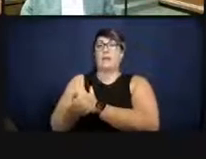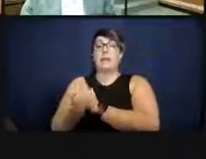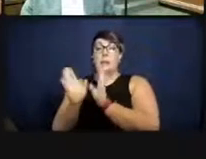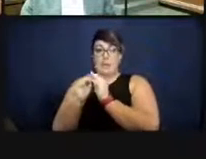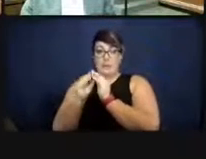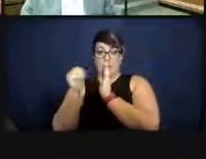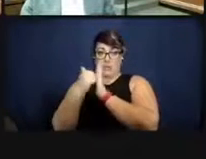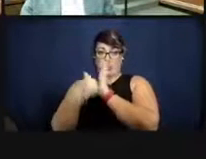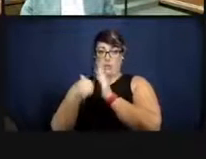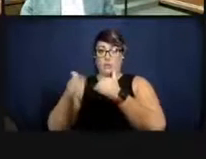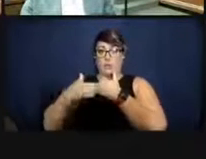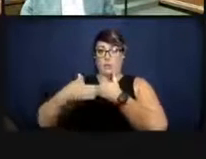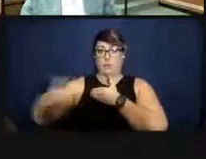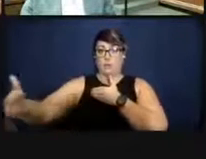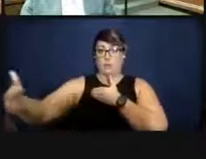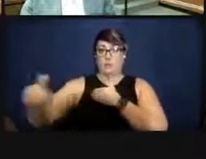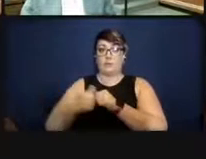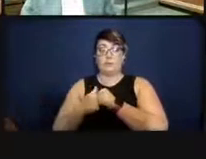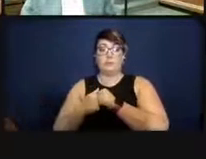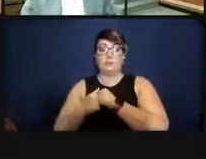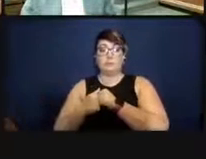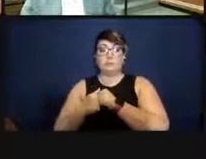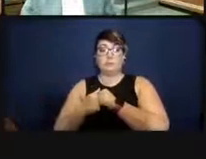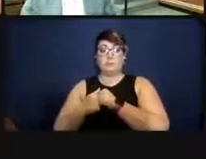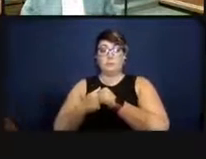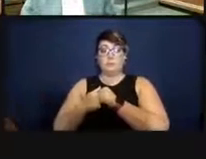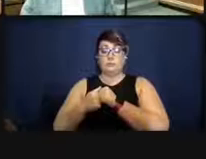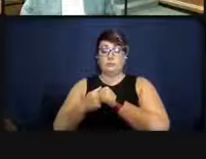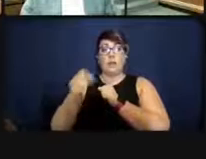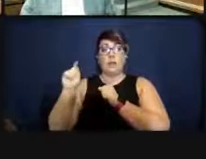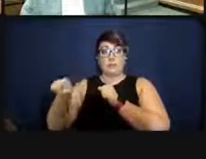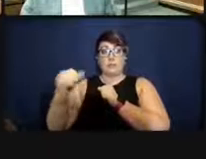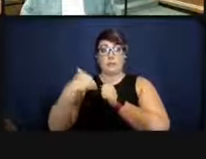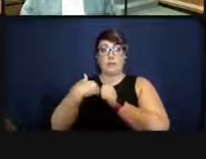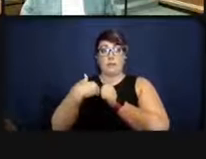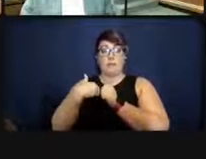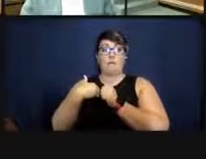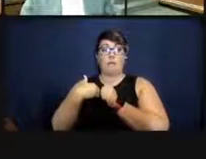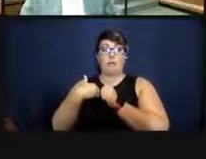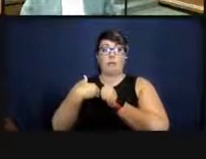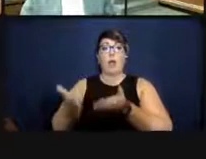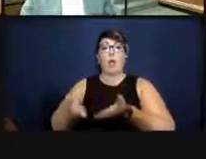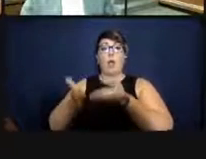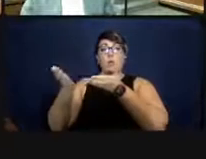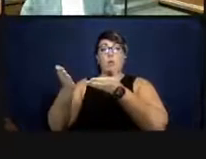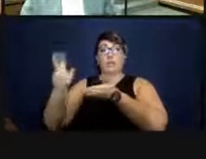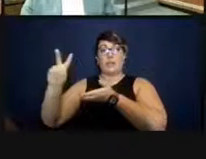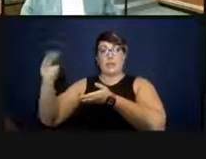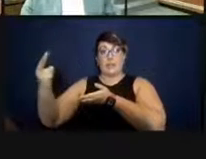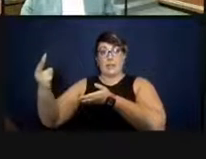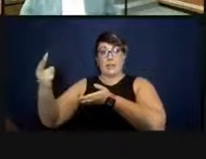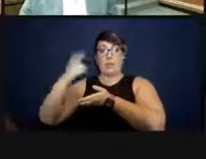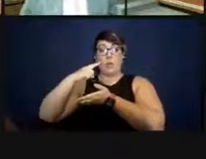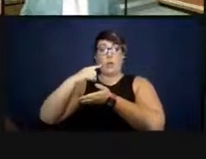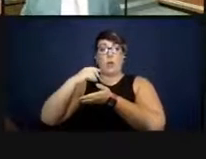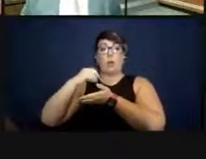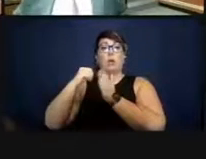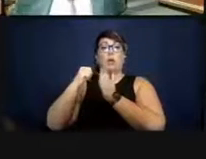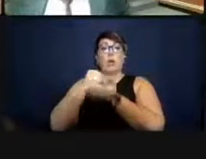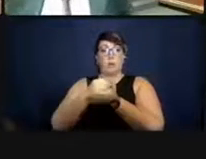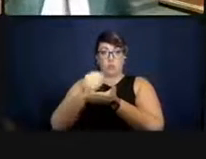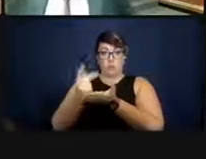الليلة. إذن وبالتالي سننتقل إلى الأمور الأخرى. هل لدينا